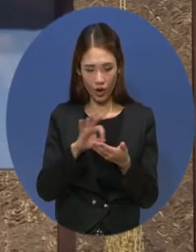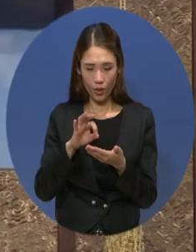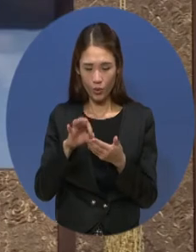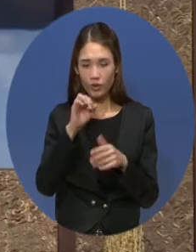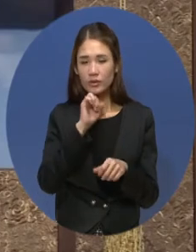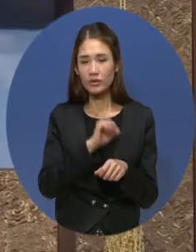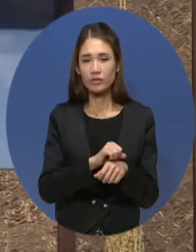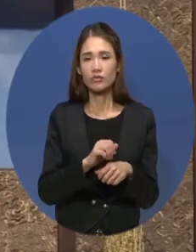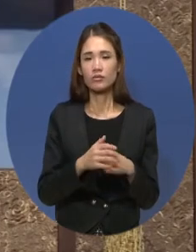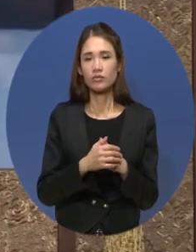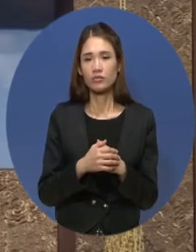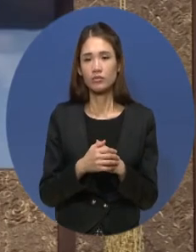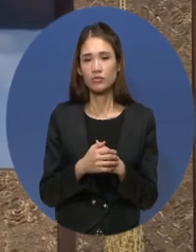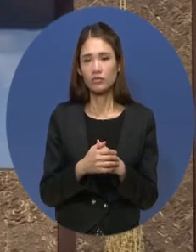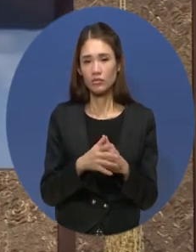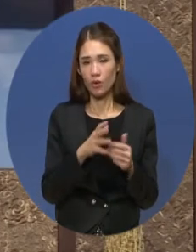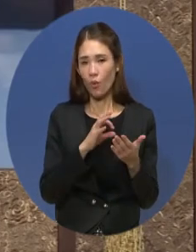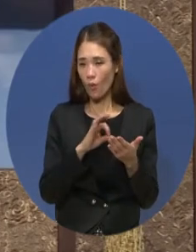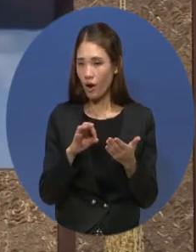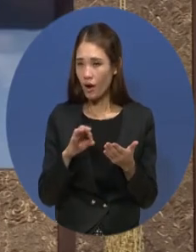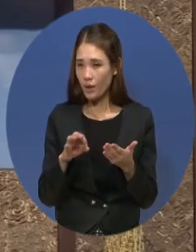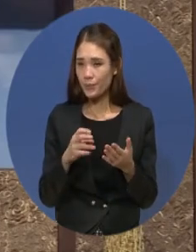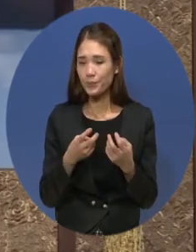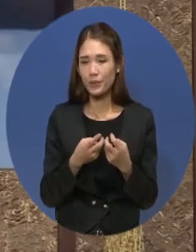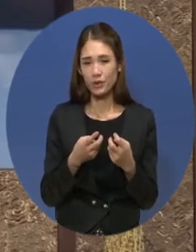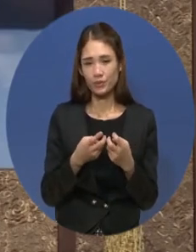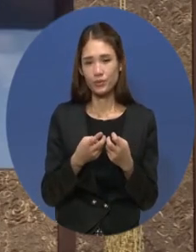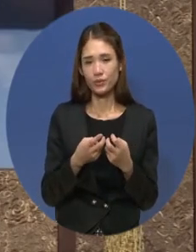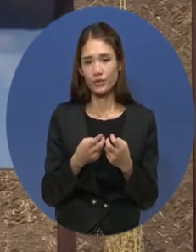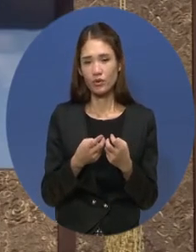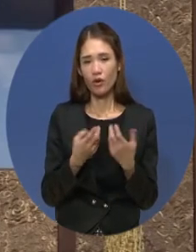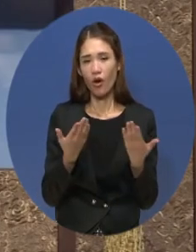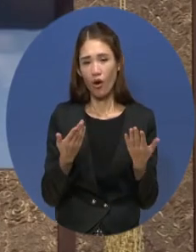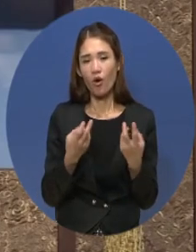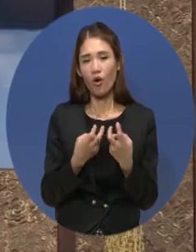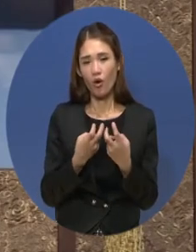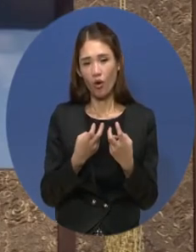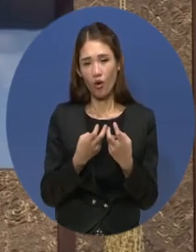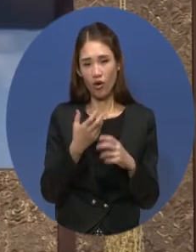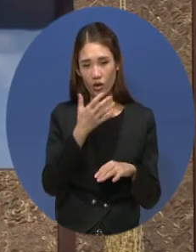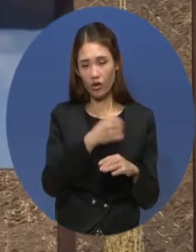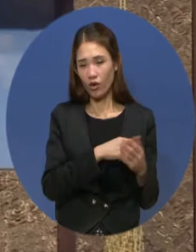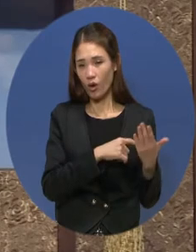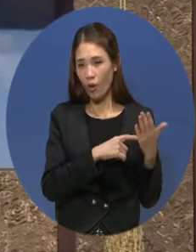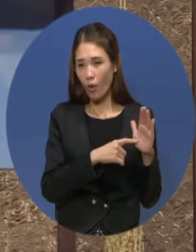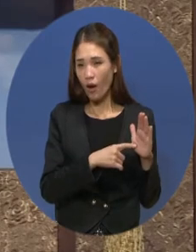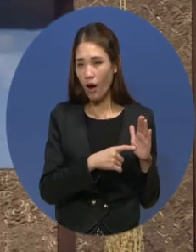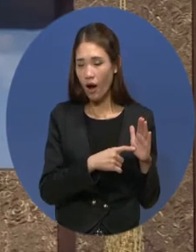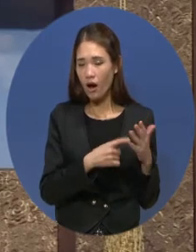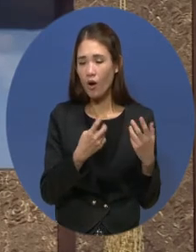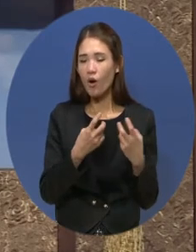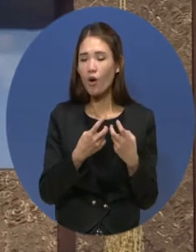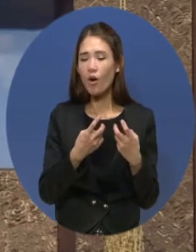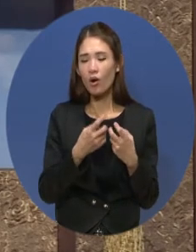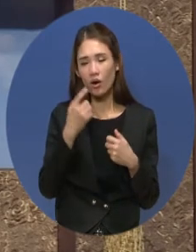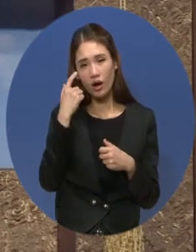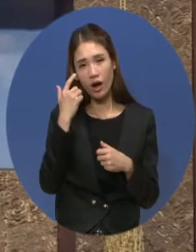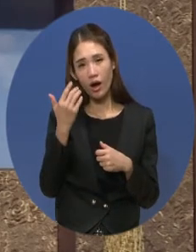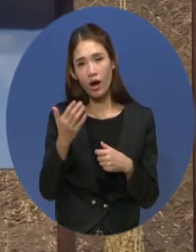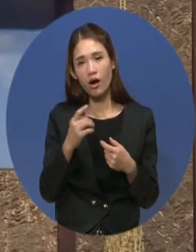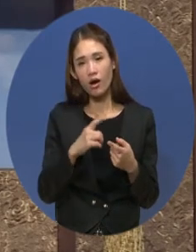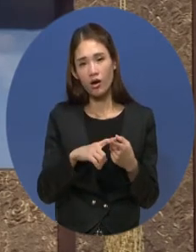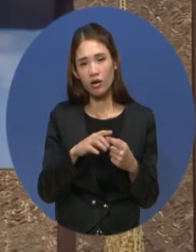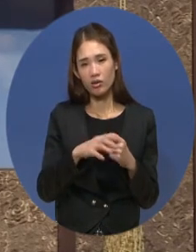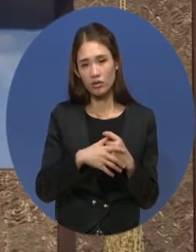합니다 근데 그 활용을 어떻게 해야 어떤 방법으로 할 것인가 어떤 결과물을 유도해 낼 것인가